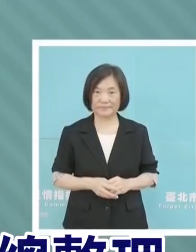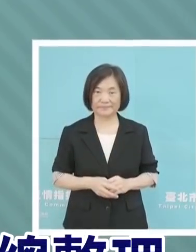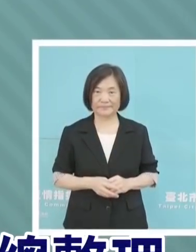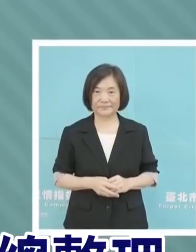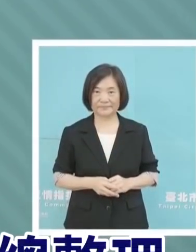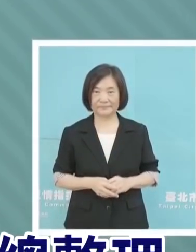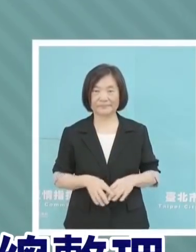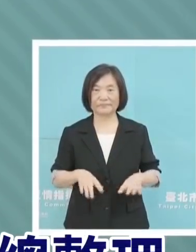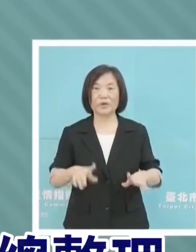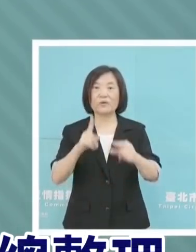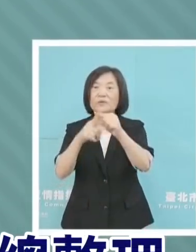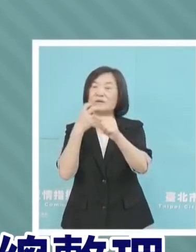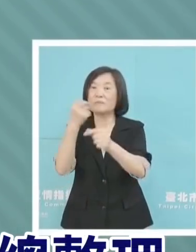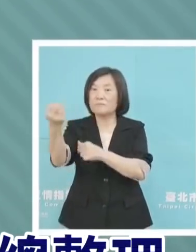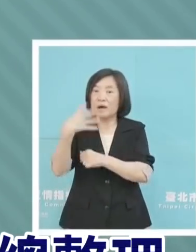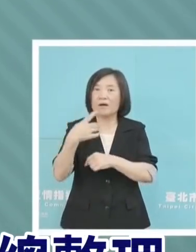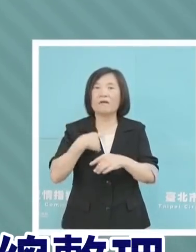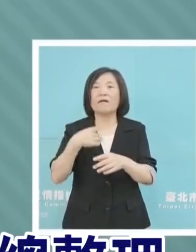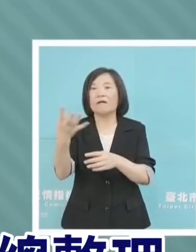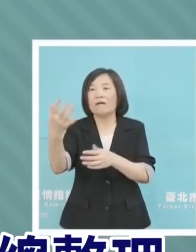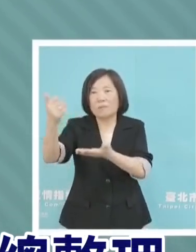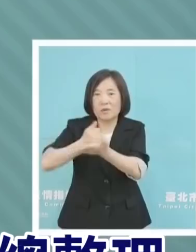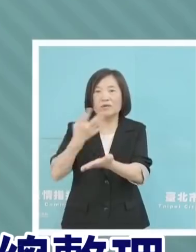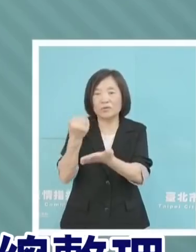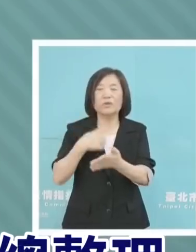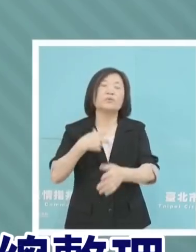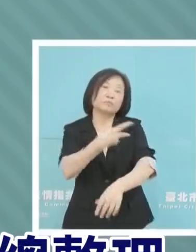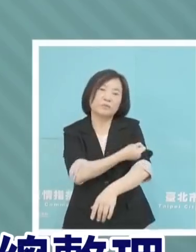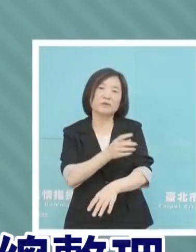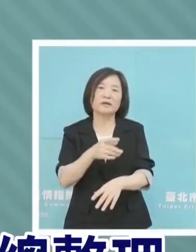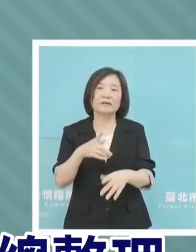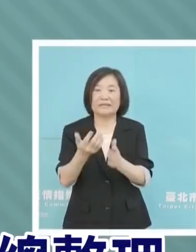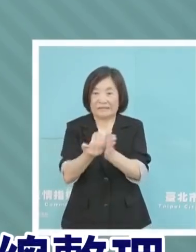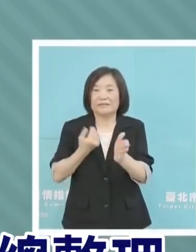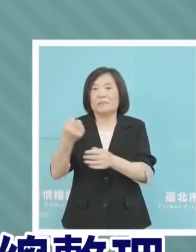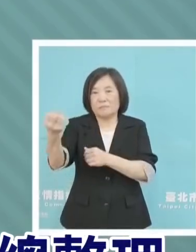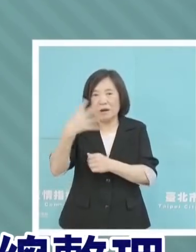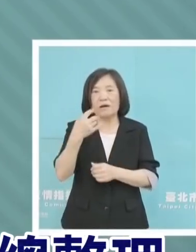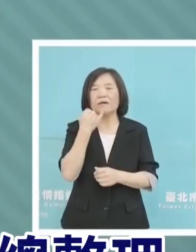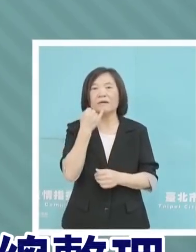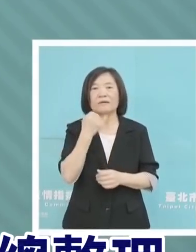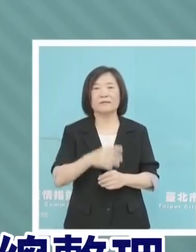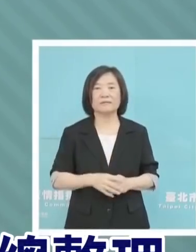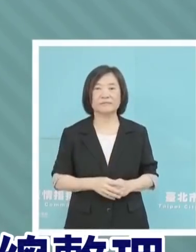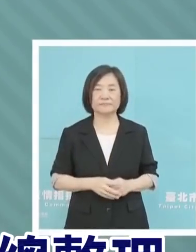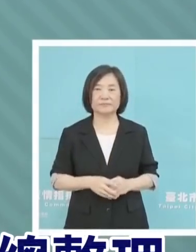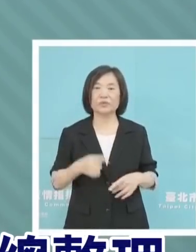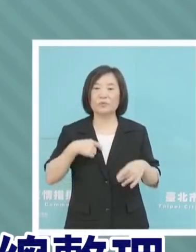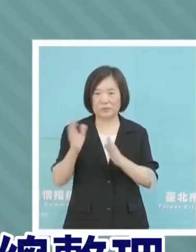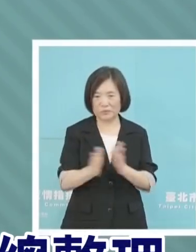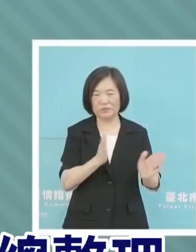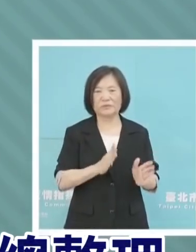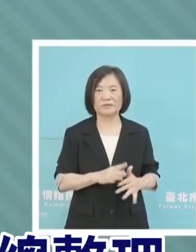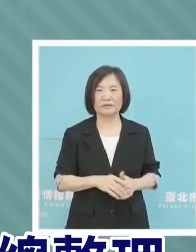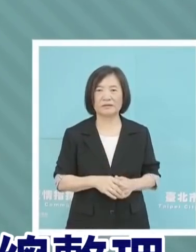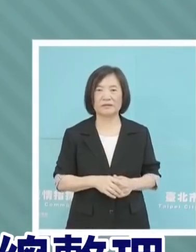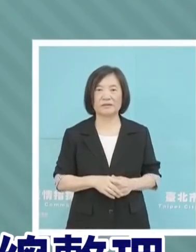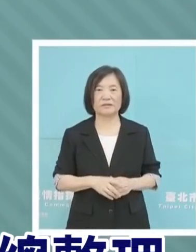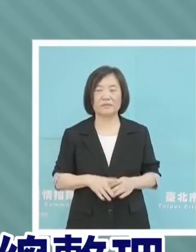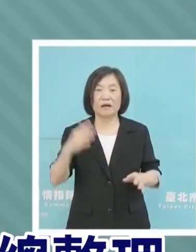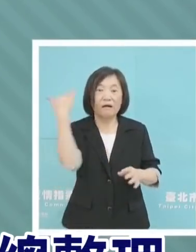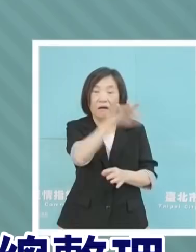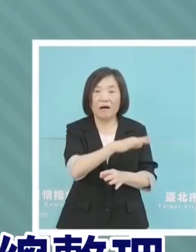啊，中央分给我们多少，我们就打多少。只是说你只要事先哦，早个几天跟我们讲，我们比较好准备了，不